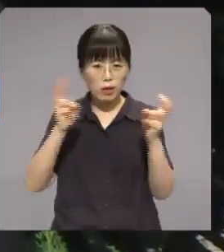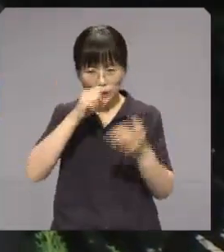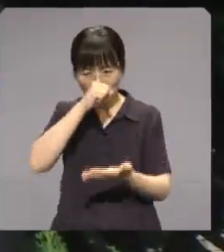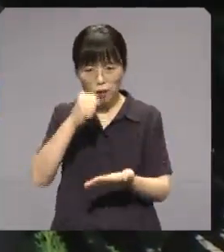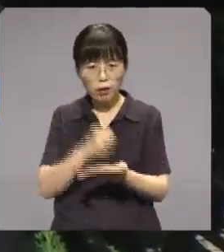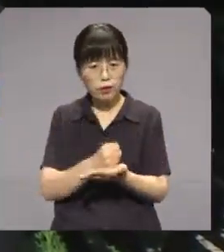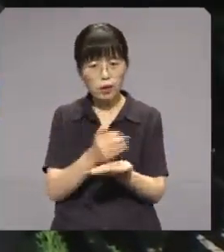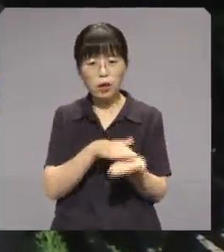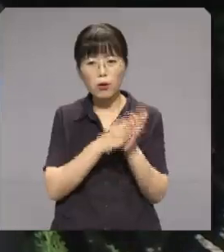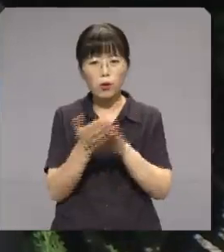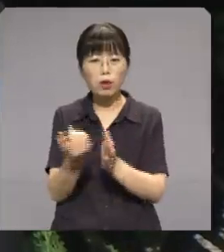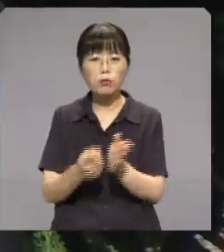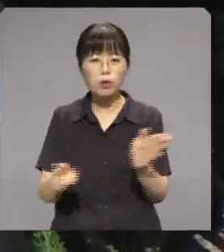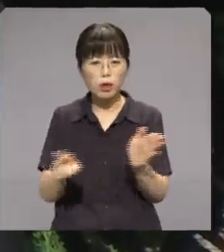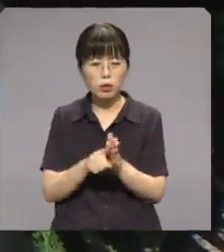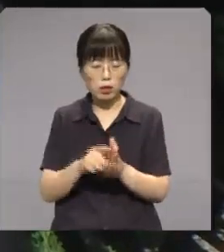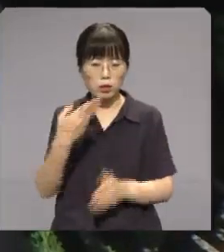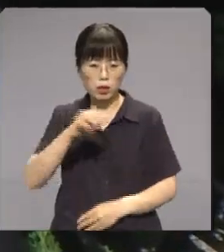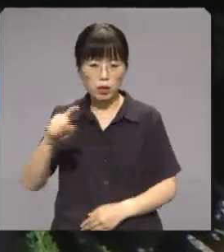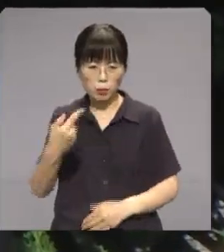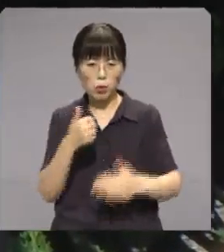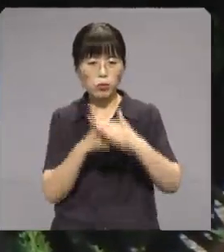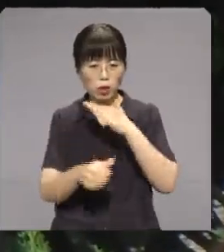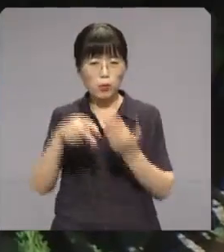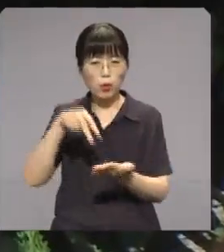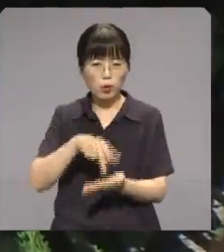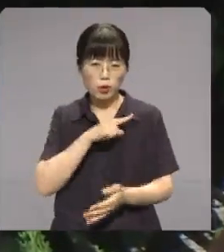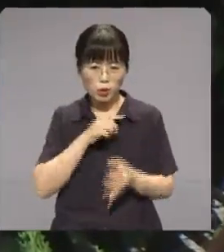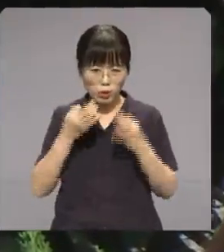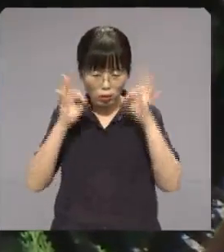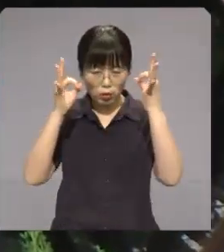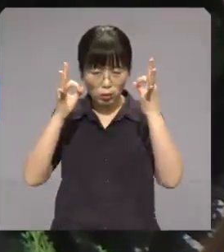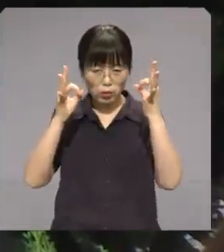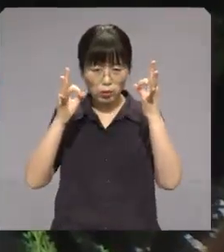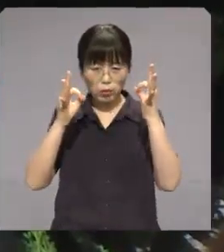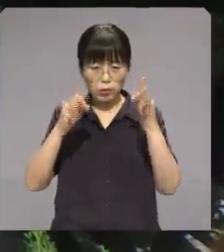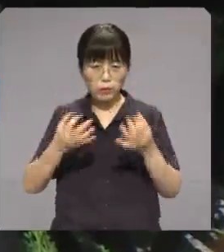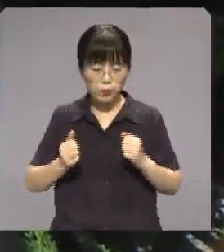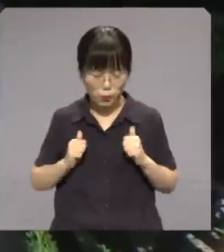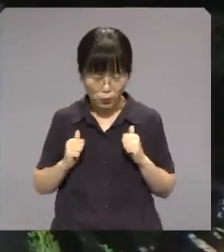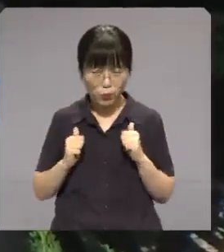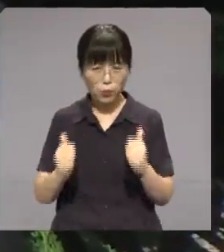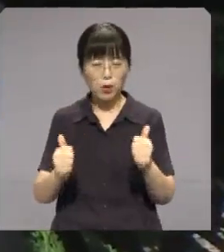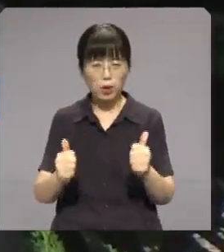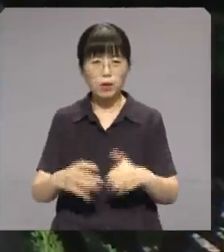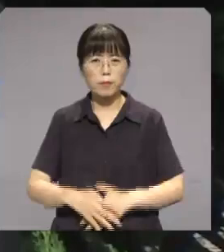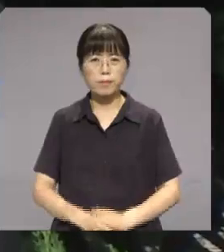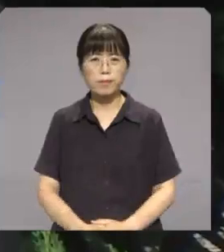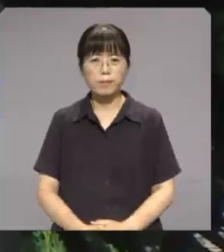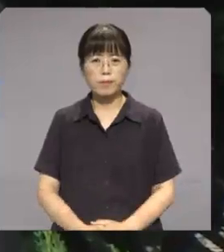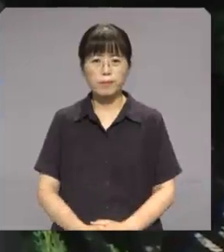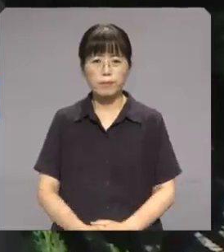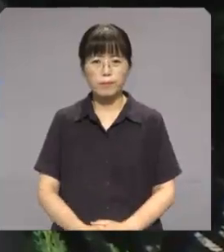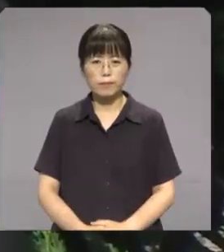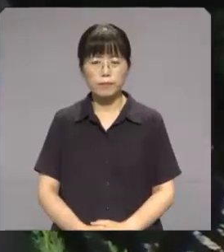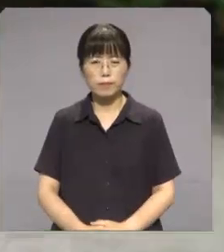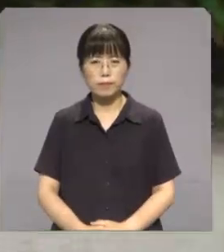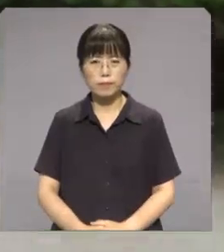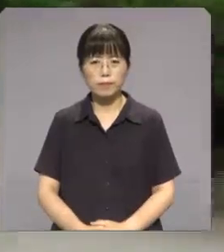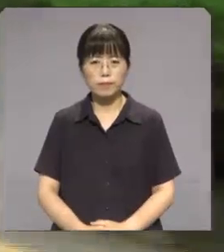회사의 정상을 위해서 팀원의 대표로서 최선을 다해서 노력하고 전심전력을